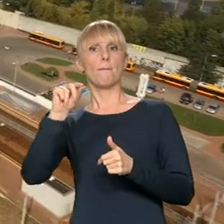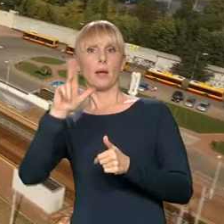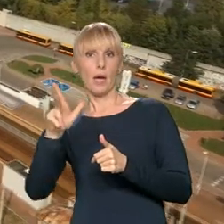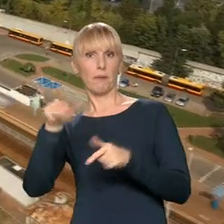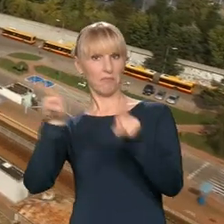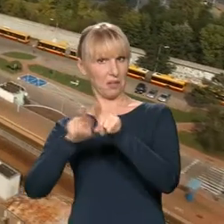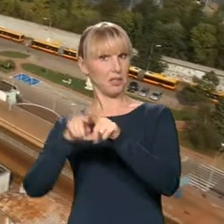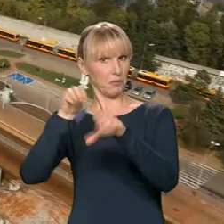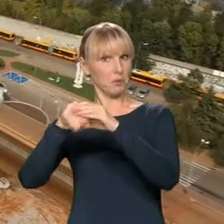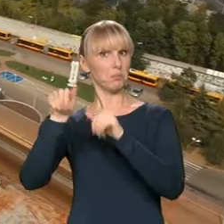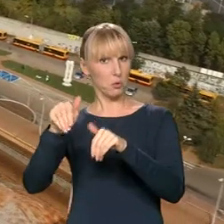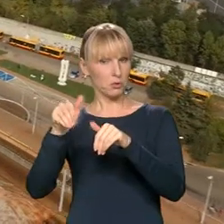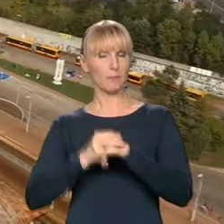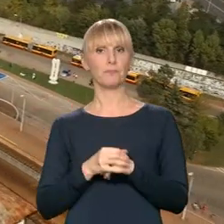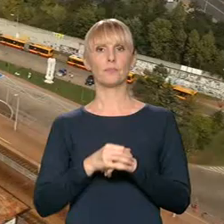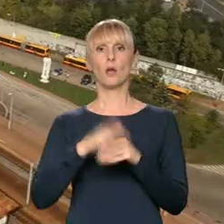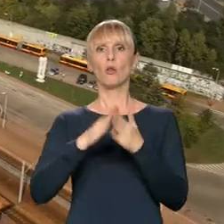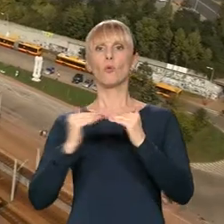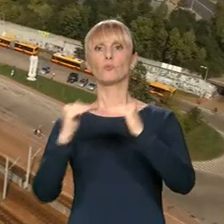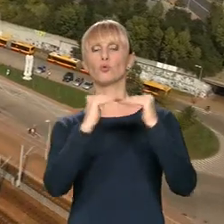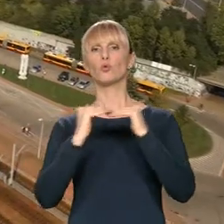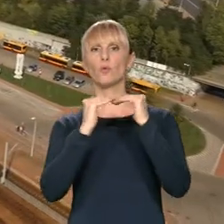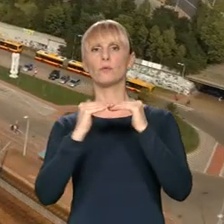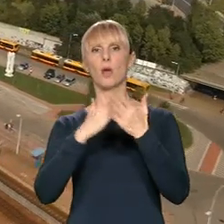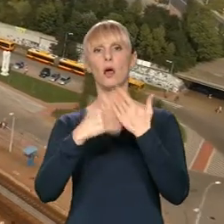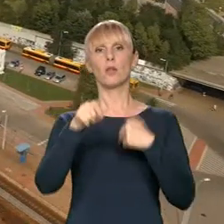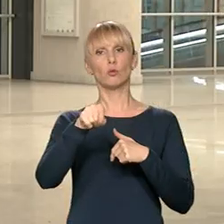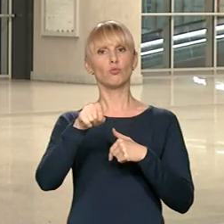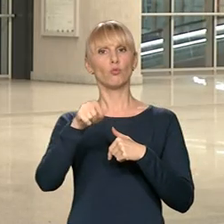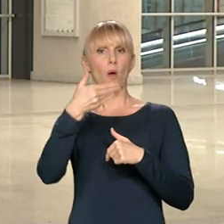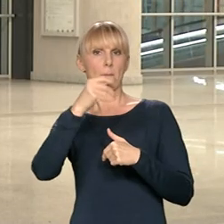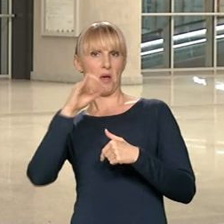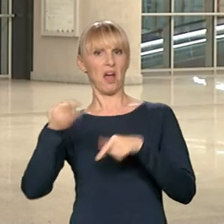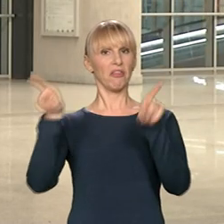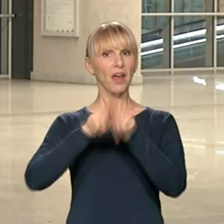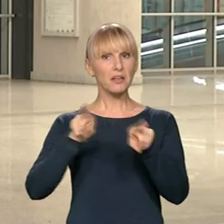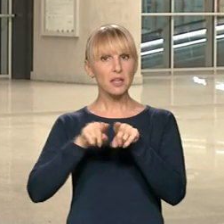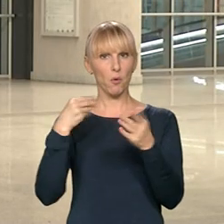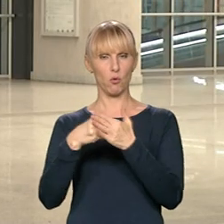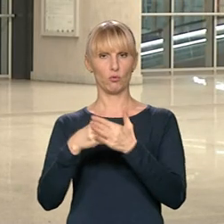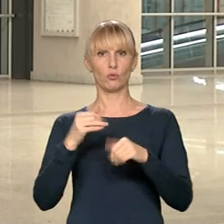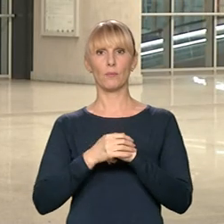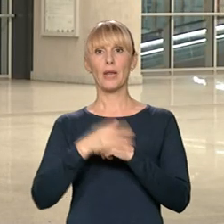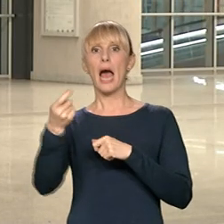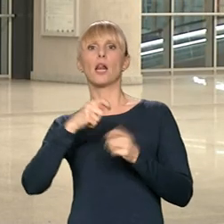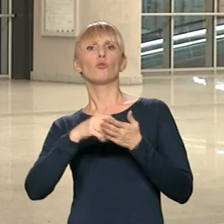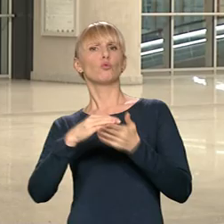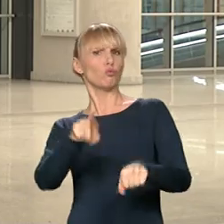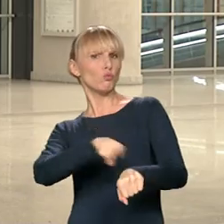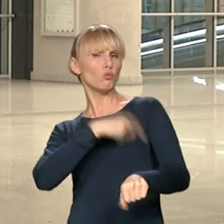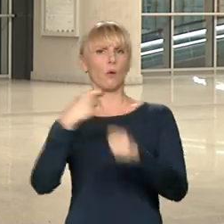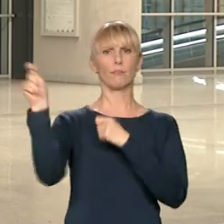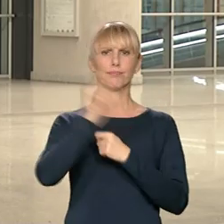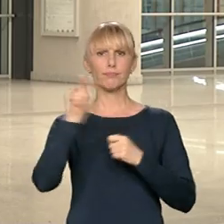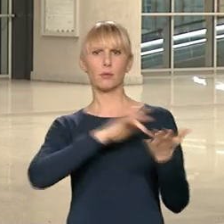MPK Łódź. Cena tych biletów jest zrównana z cenami biletów komunikacji miejskiej w Łodzi. Podróżni, którzy planują długą podróż zakładającą przemieszczenie